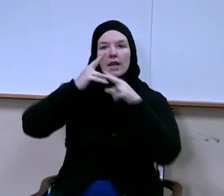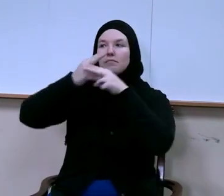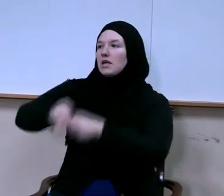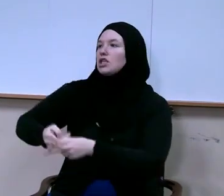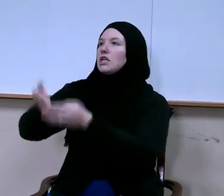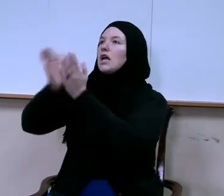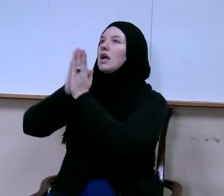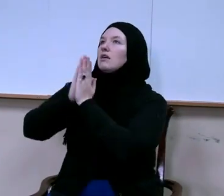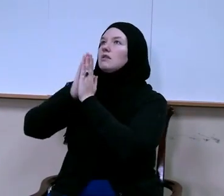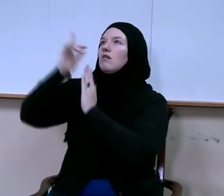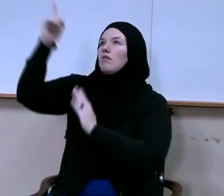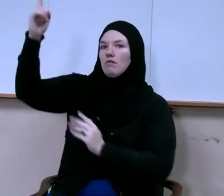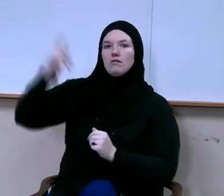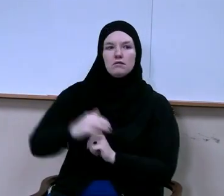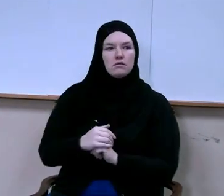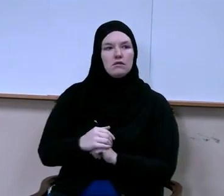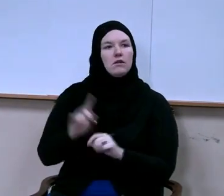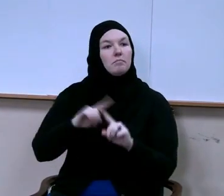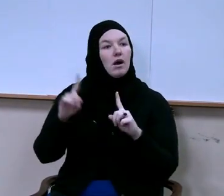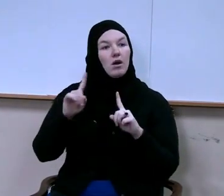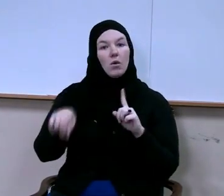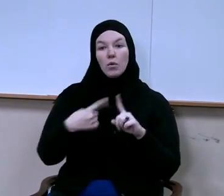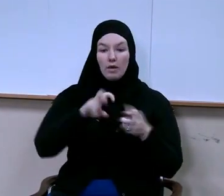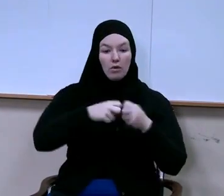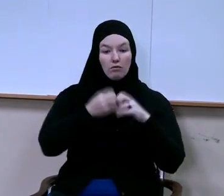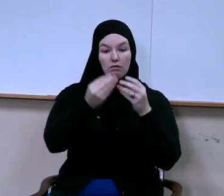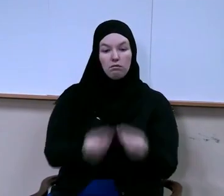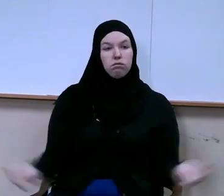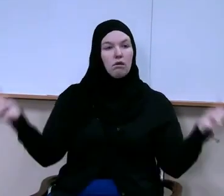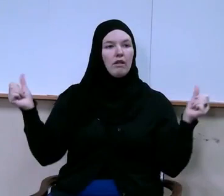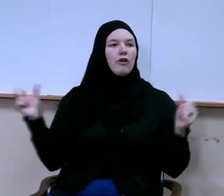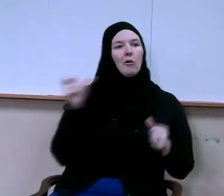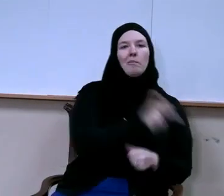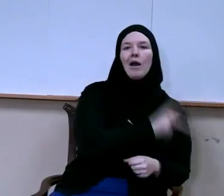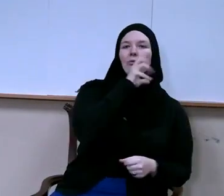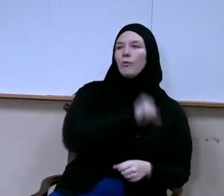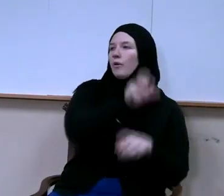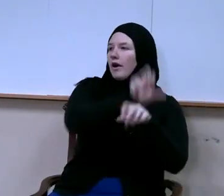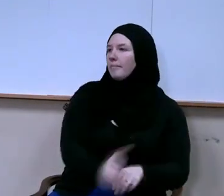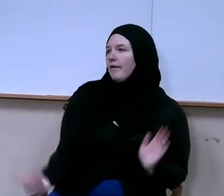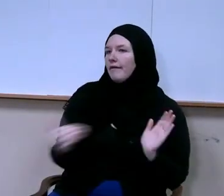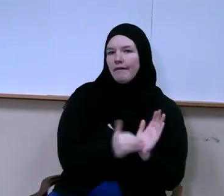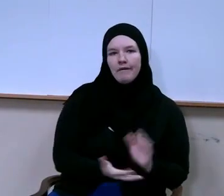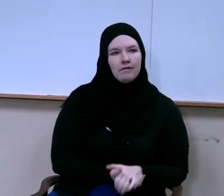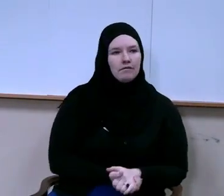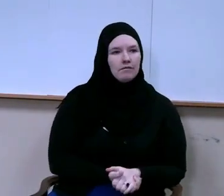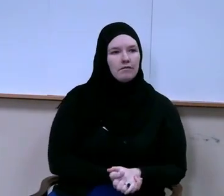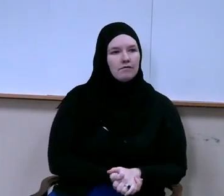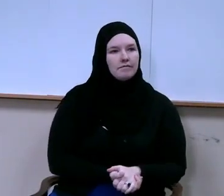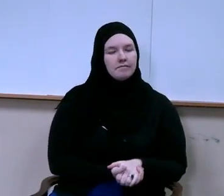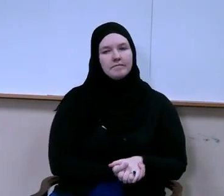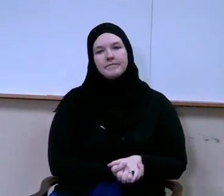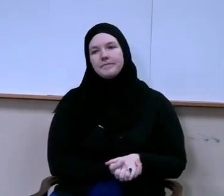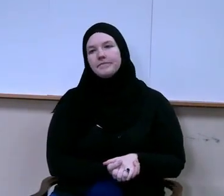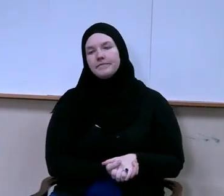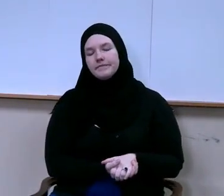and remember Allah earnestly. But when it is done, they go back to their old habits. حتى إذا كنتم